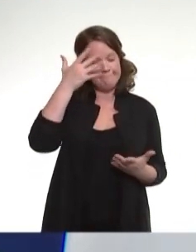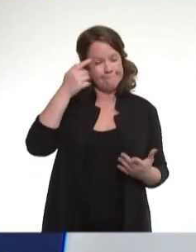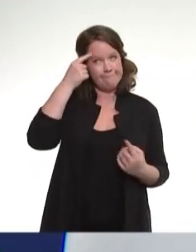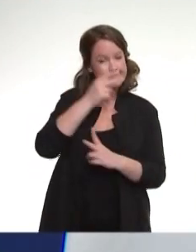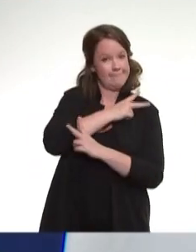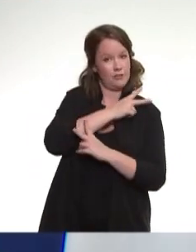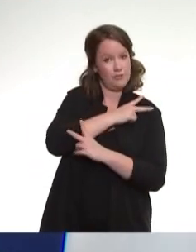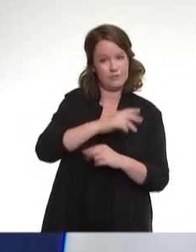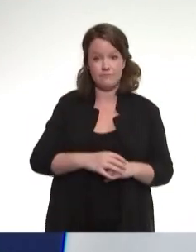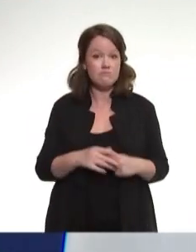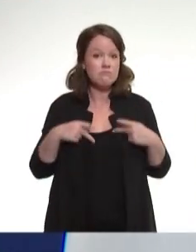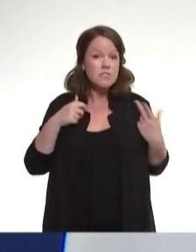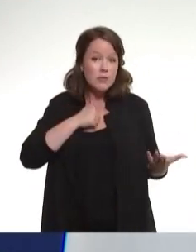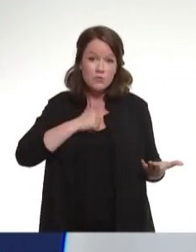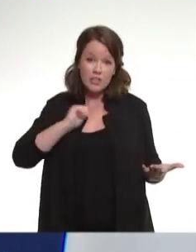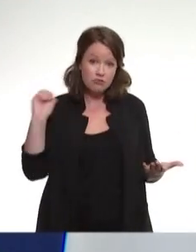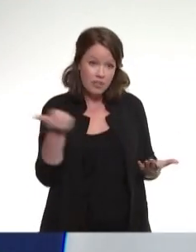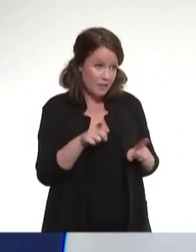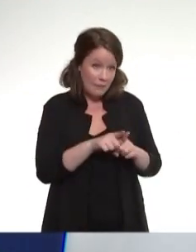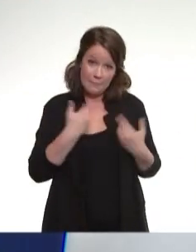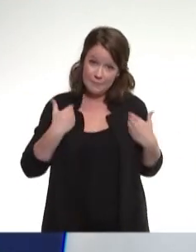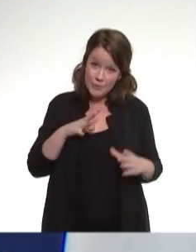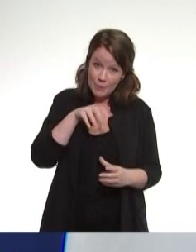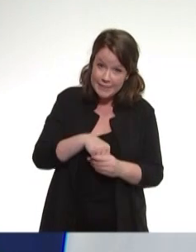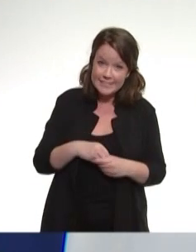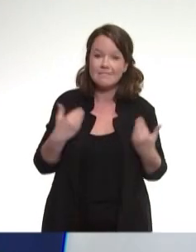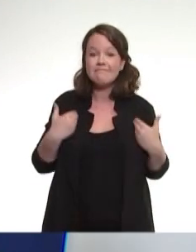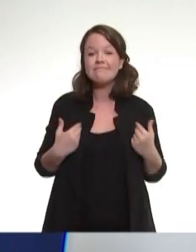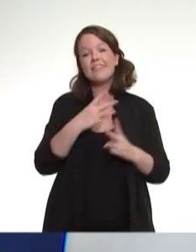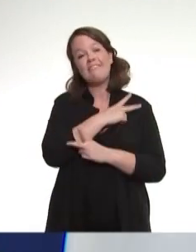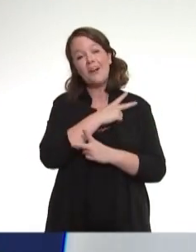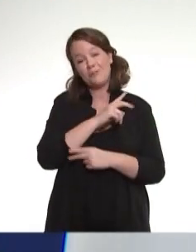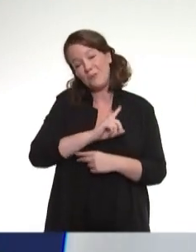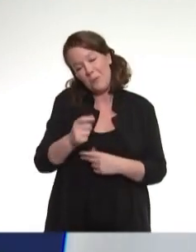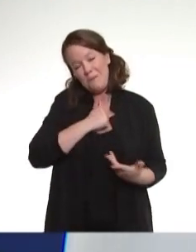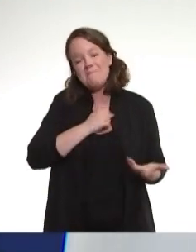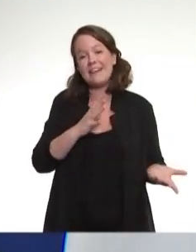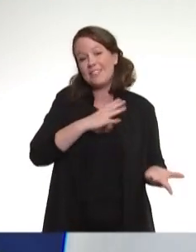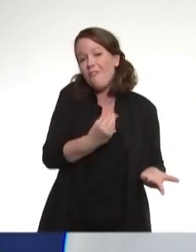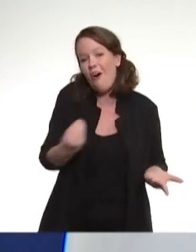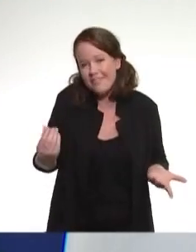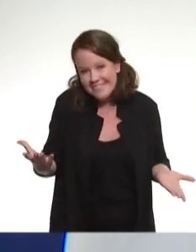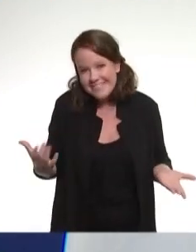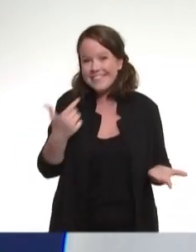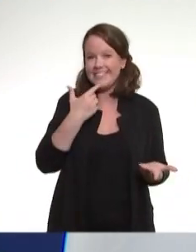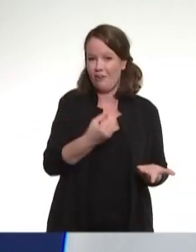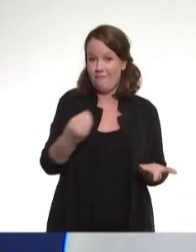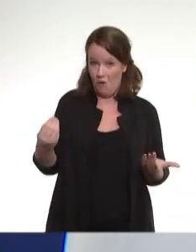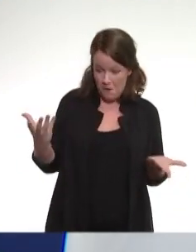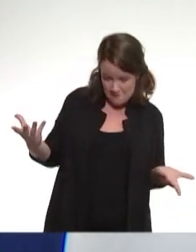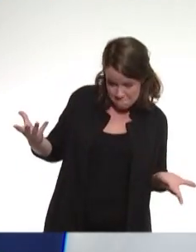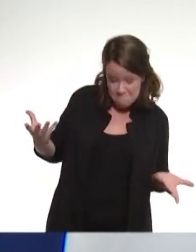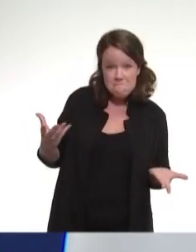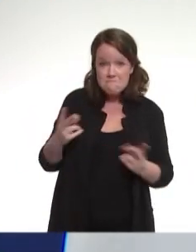personnel comme la plupart des français dans un parce que j'aurai des vacances mais parce que j'ai des enfants et que je me pose la question des ce qui sera possible de quitter paris dans